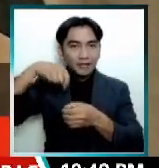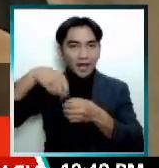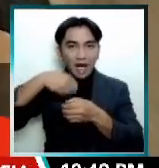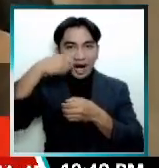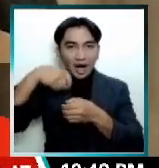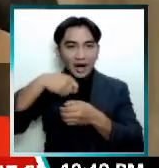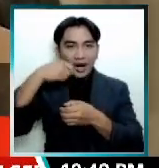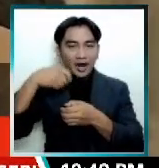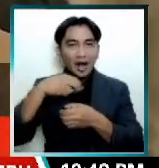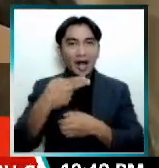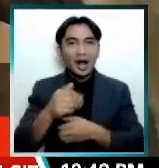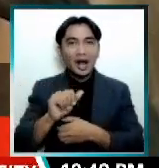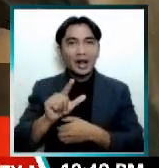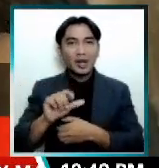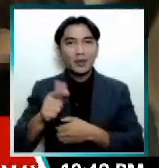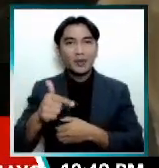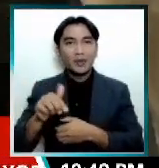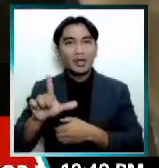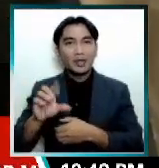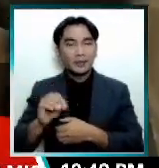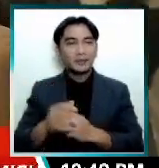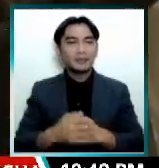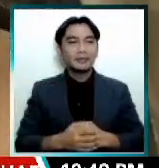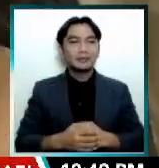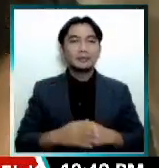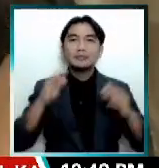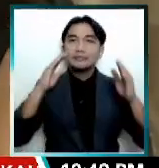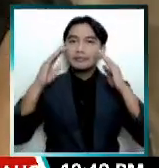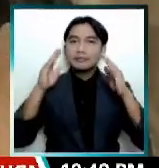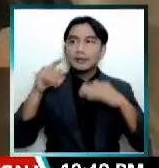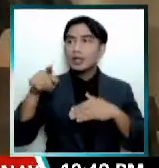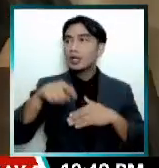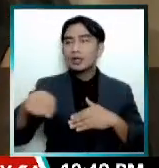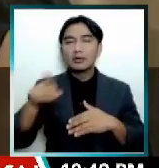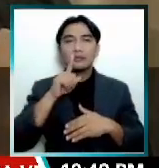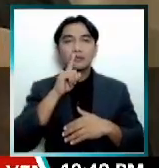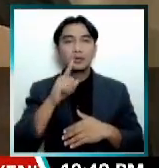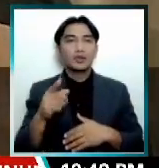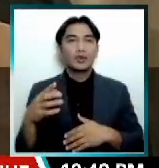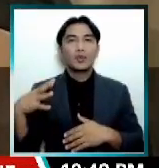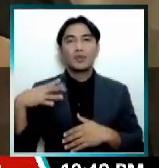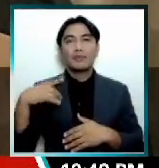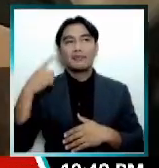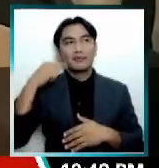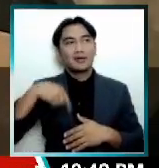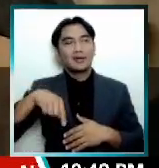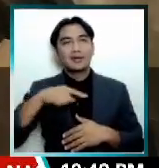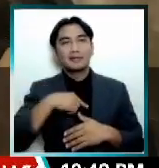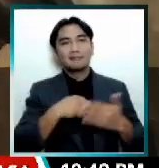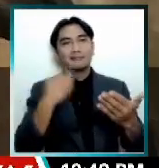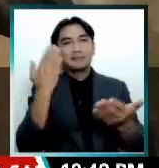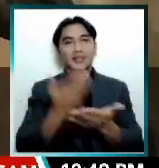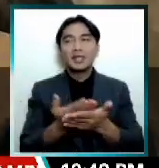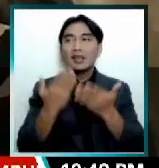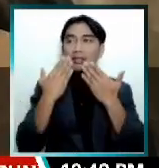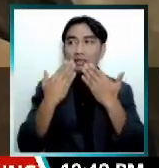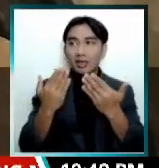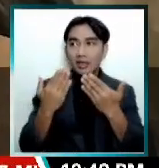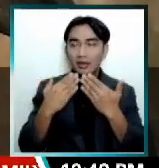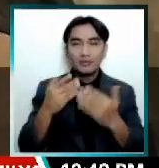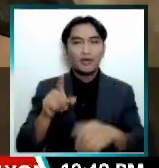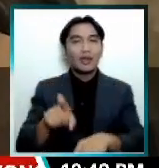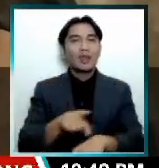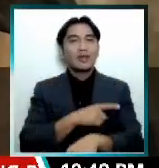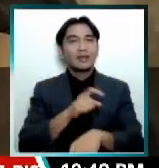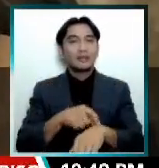Michis, I know that you guys have been waiting a lot for us. Thank you so much for waiting for such a long time. We're finally